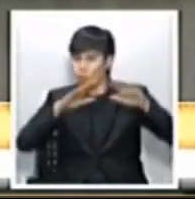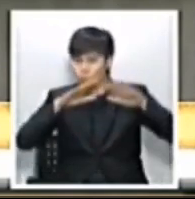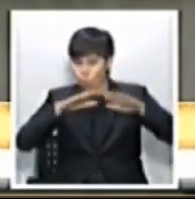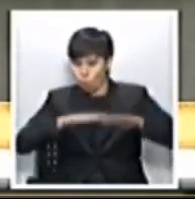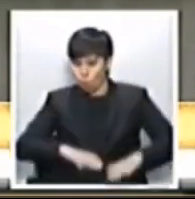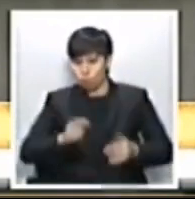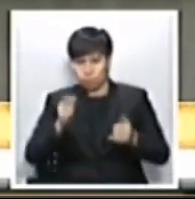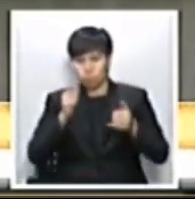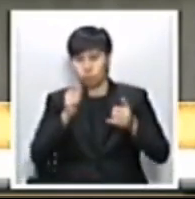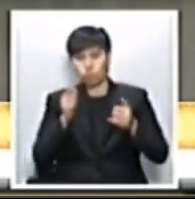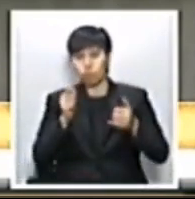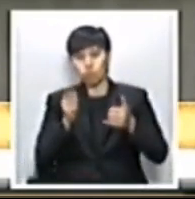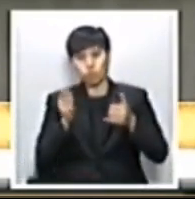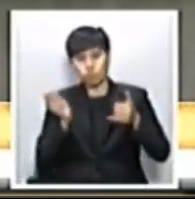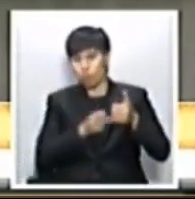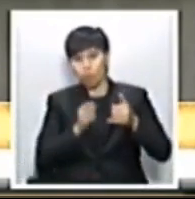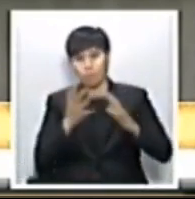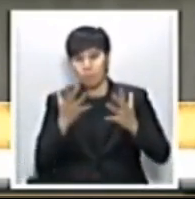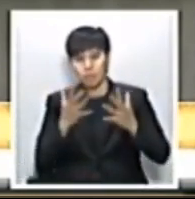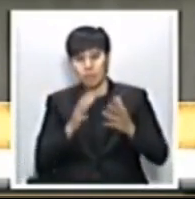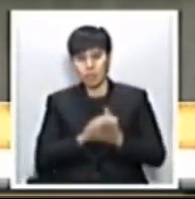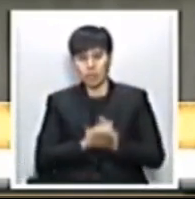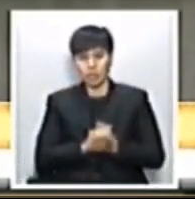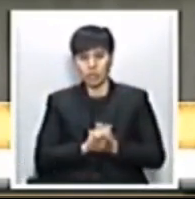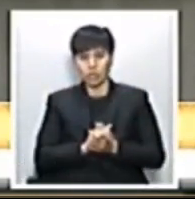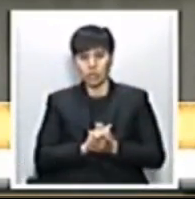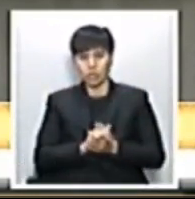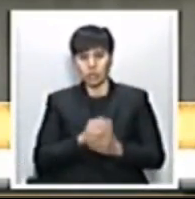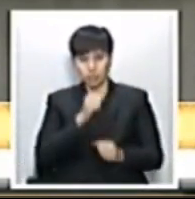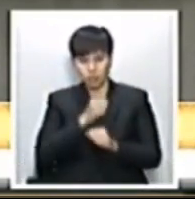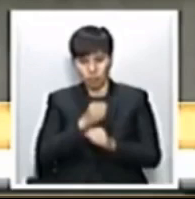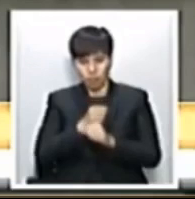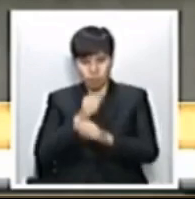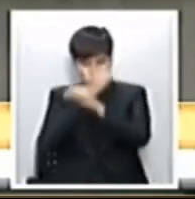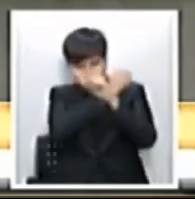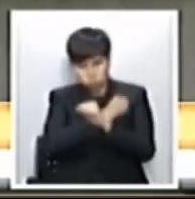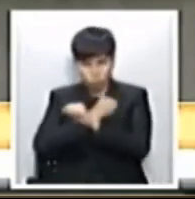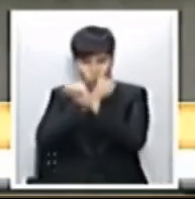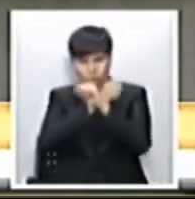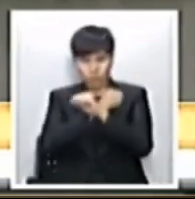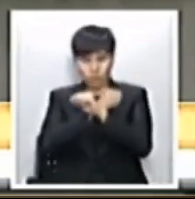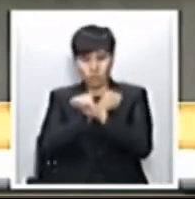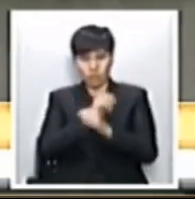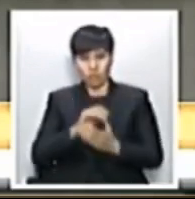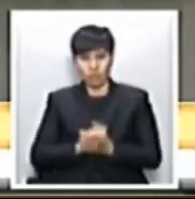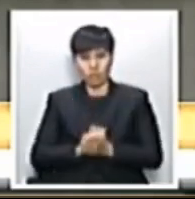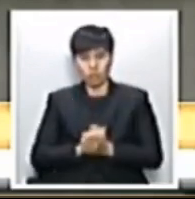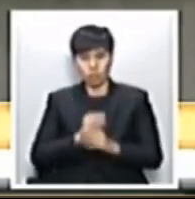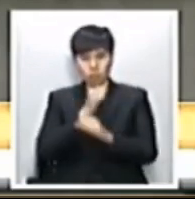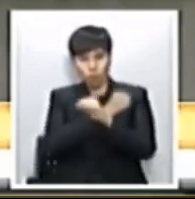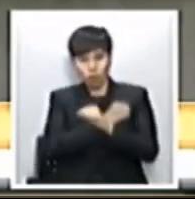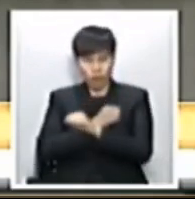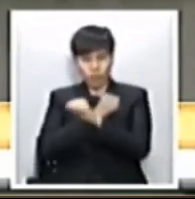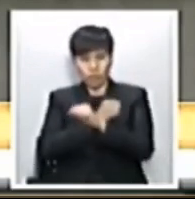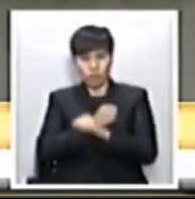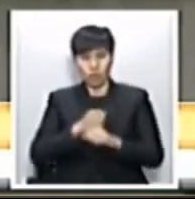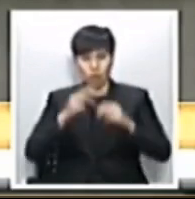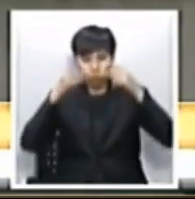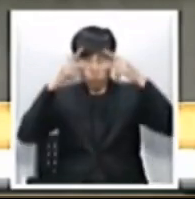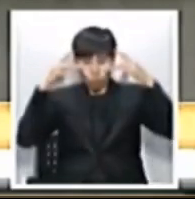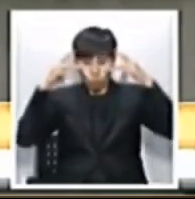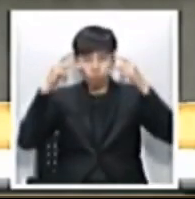รนทั้งสิ้นและหวังว่าสิ่งนี้จะเป็นการป้องกันป้องปรามให้อาชญากรเกิดความ